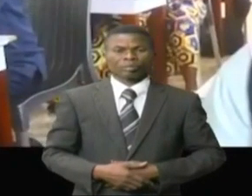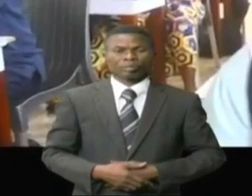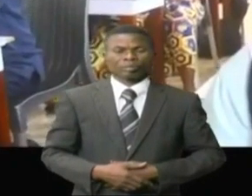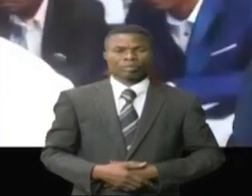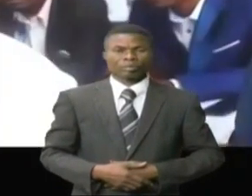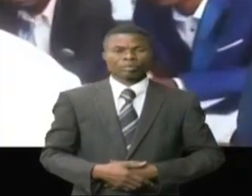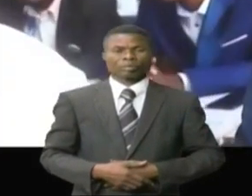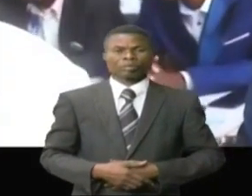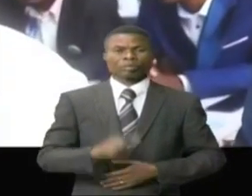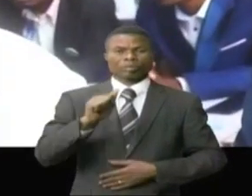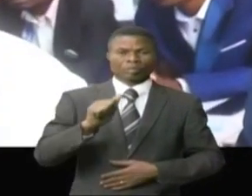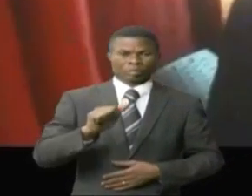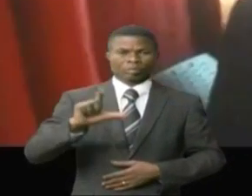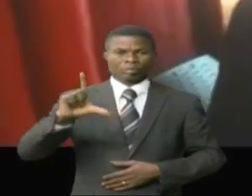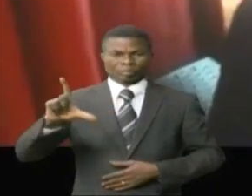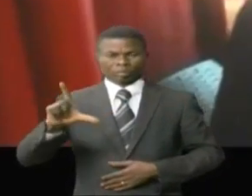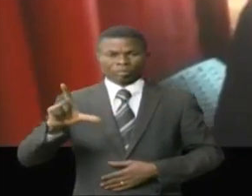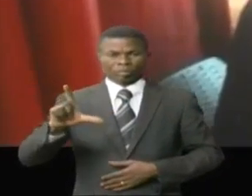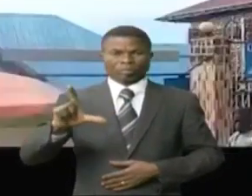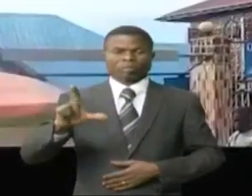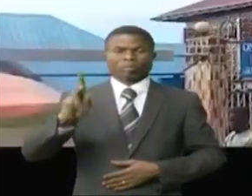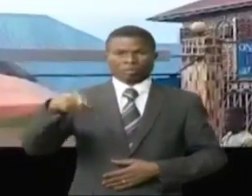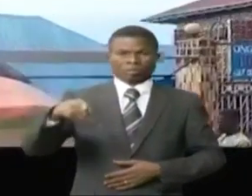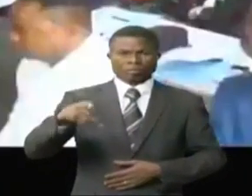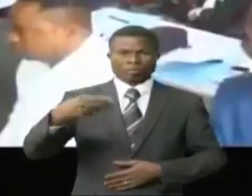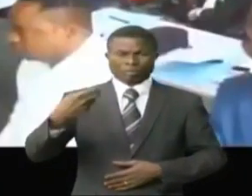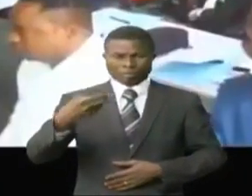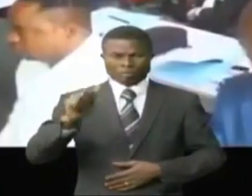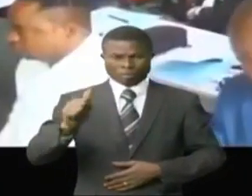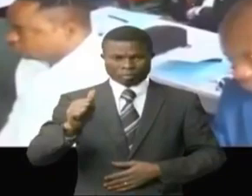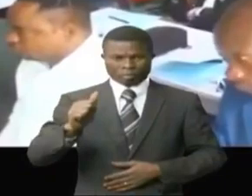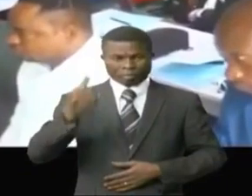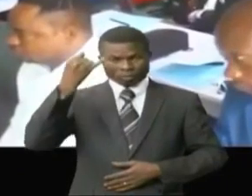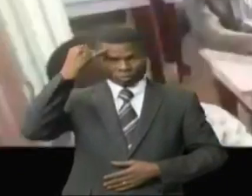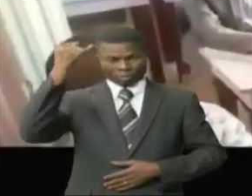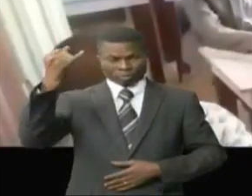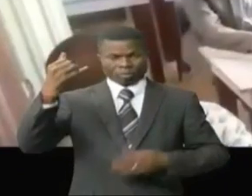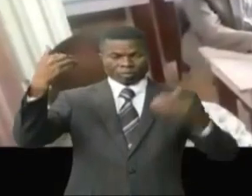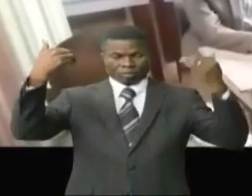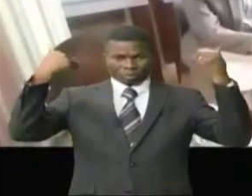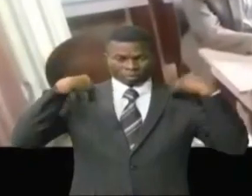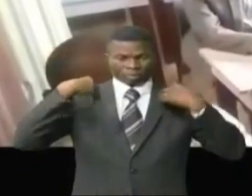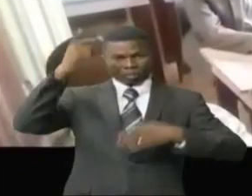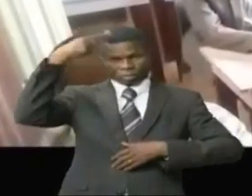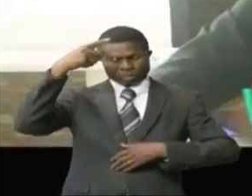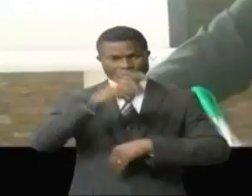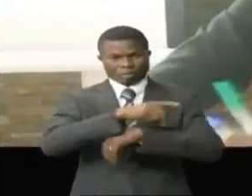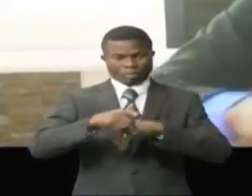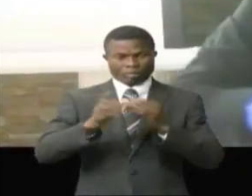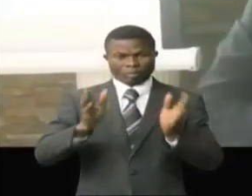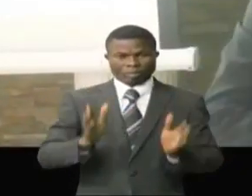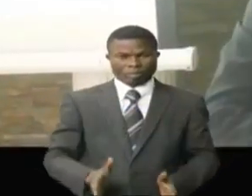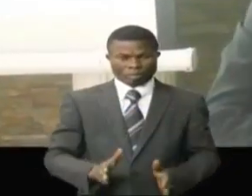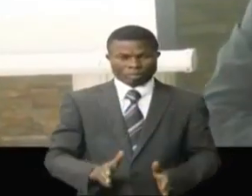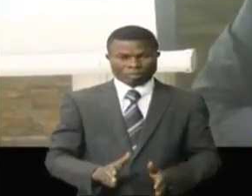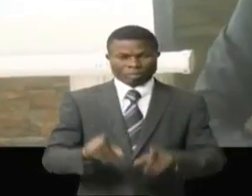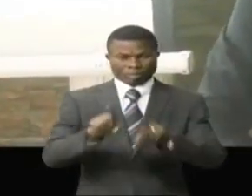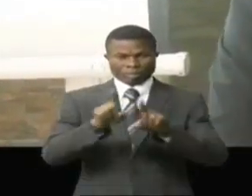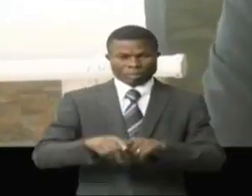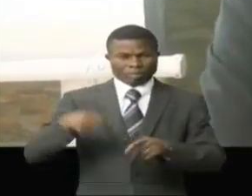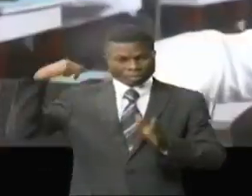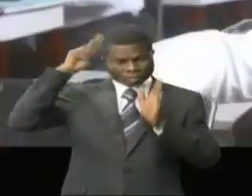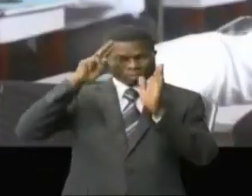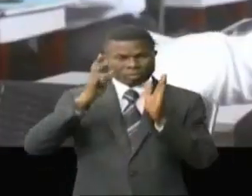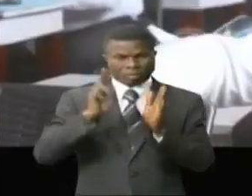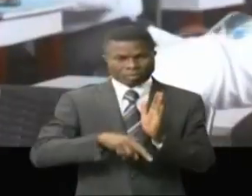l'hôtel Alphe Centrerie Palace, Diogolo, à l'intention des autorités politico-administratives, aussi bien du